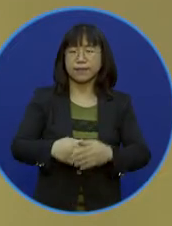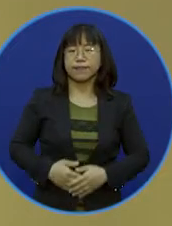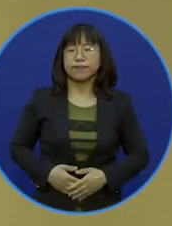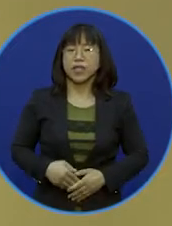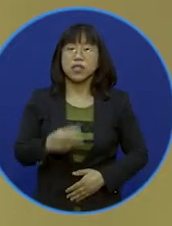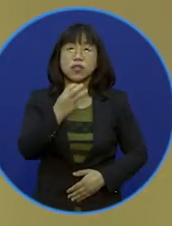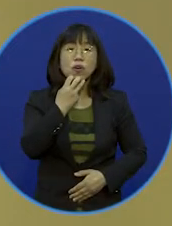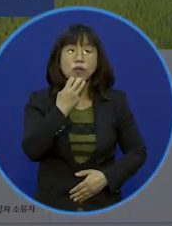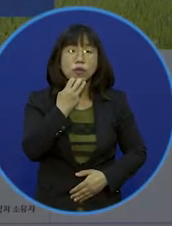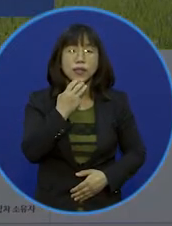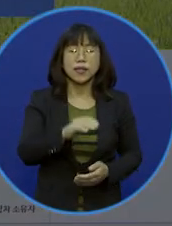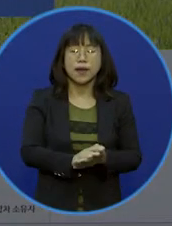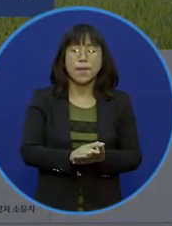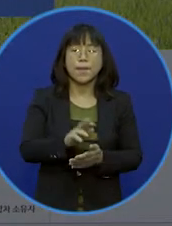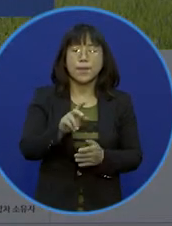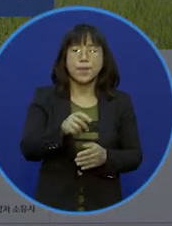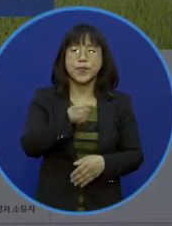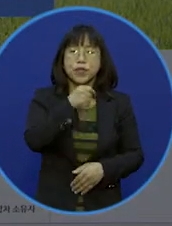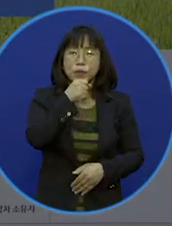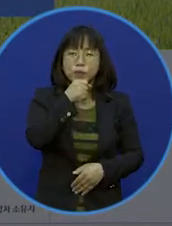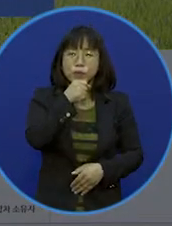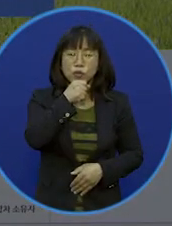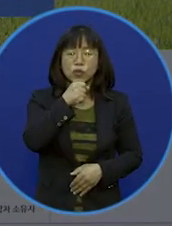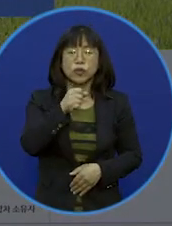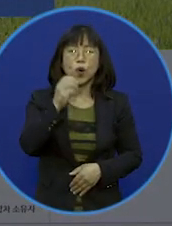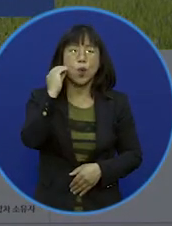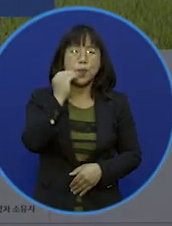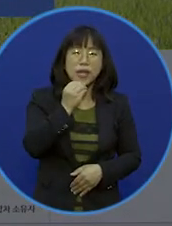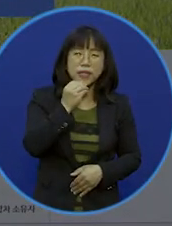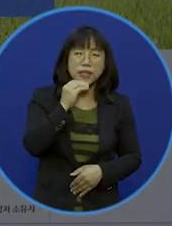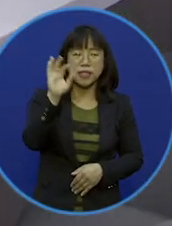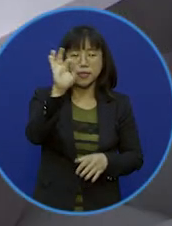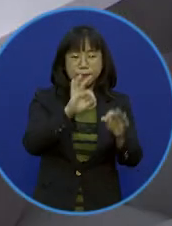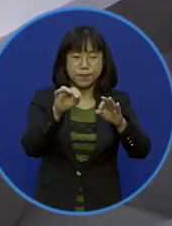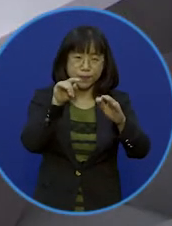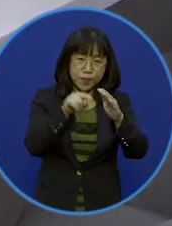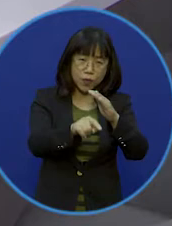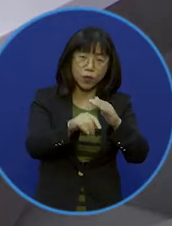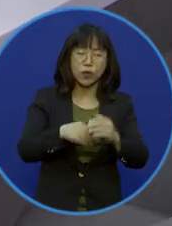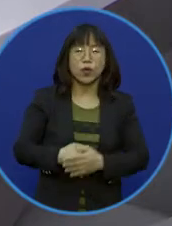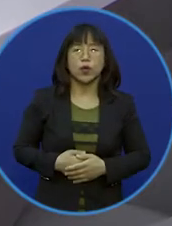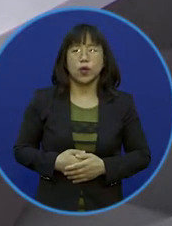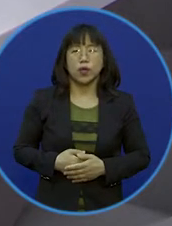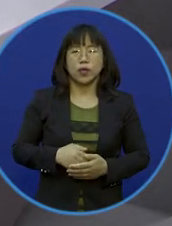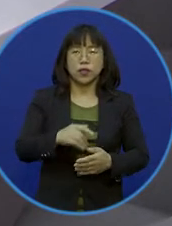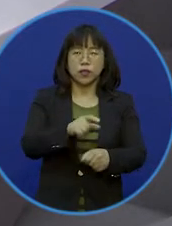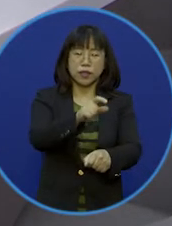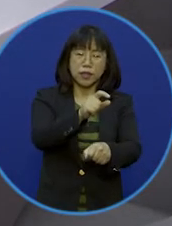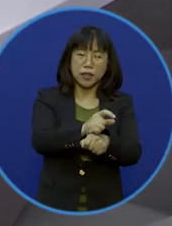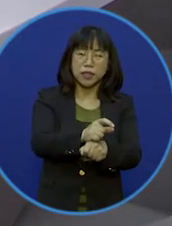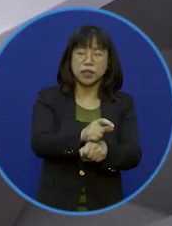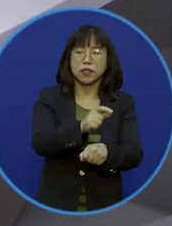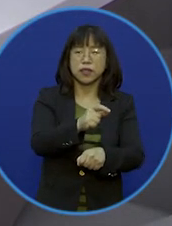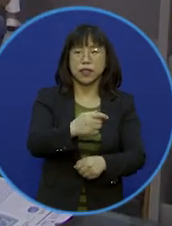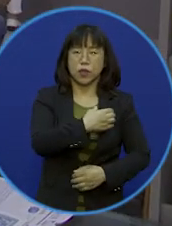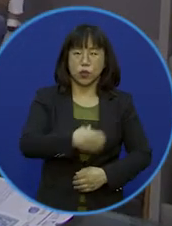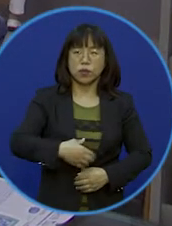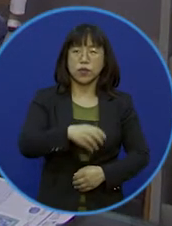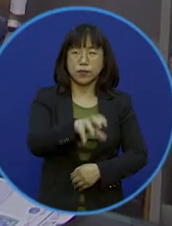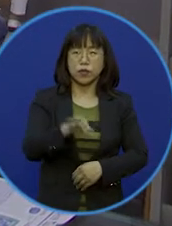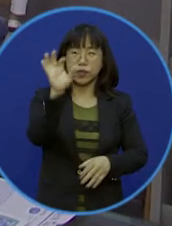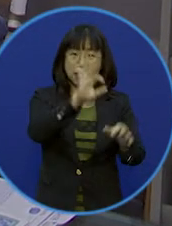가입 대상 입니다 서울시 승용차 마일리 좀 페이지를 이용하거나 감속 구청 또는 동 주민센터에 방문 에